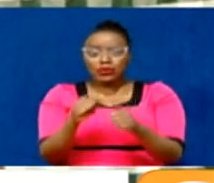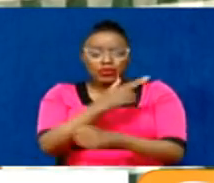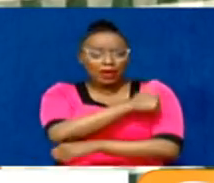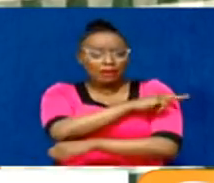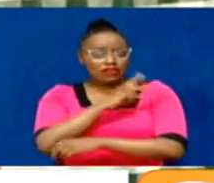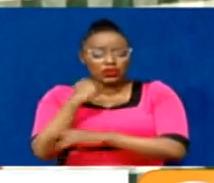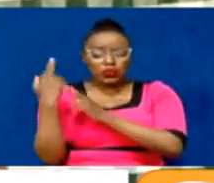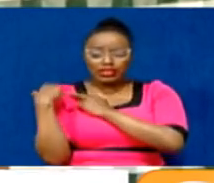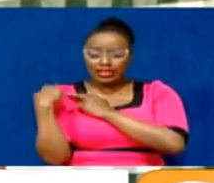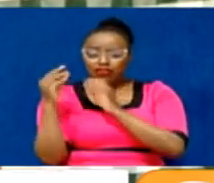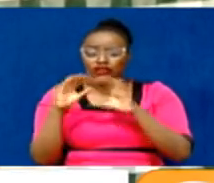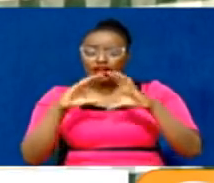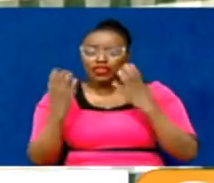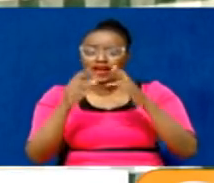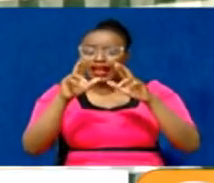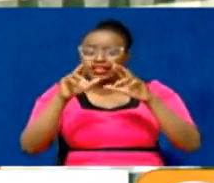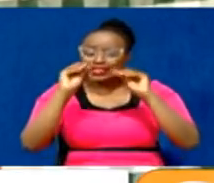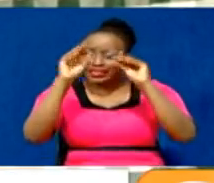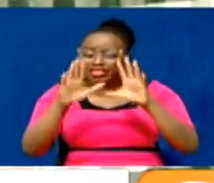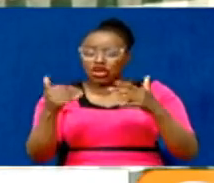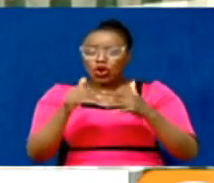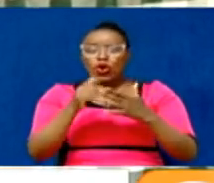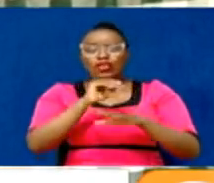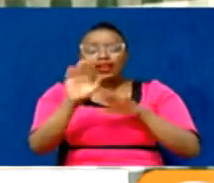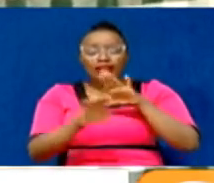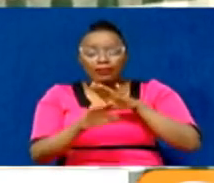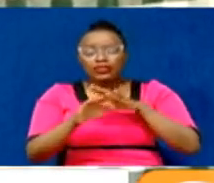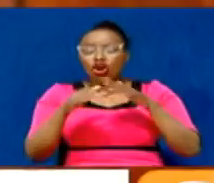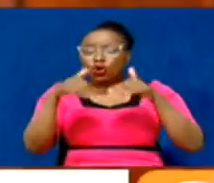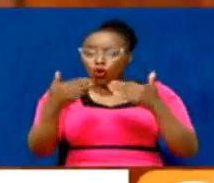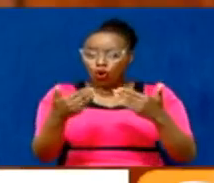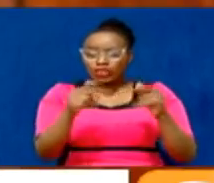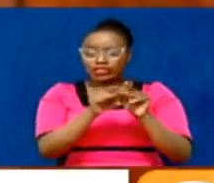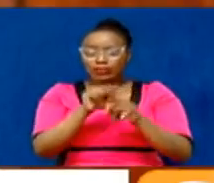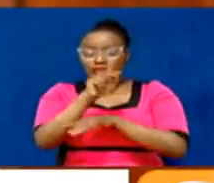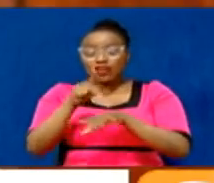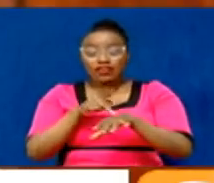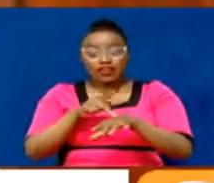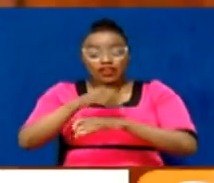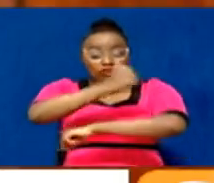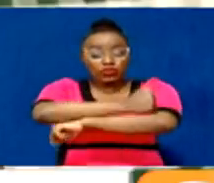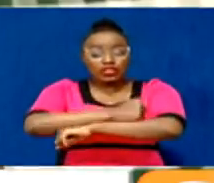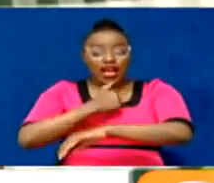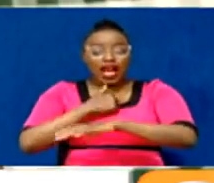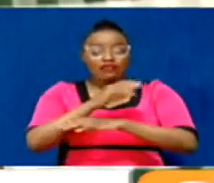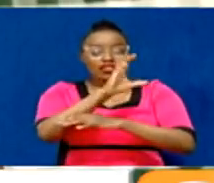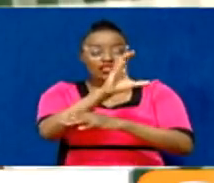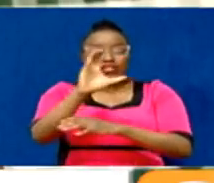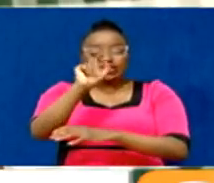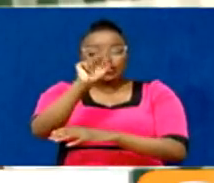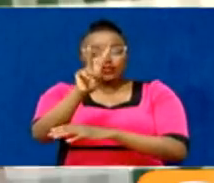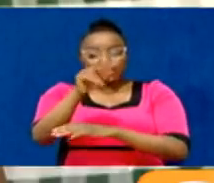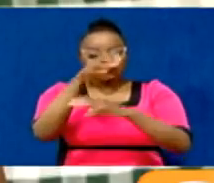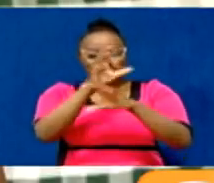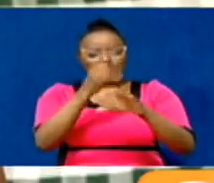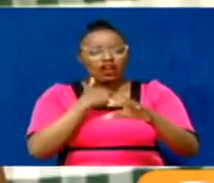prefect, no report to the class teacher, no report to the deputy, to the principal, none of us knew. Our school is covered by CCTV cameras. We have